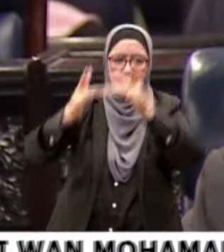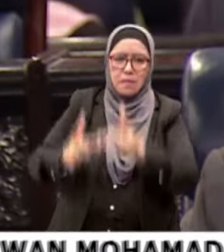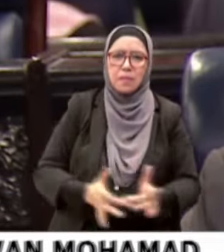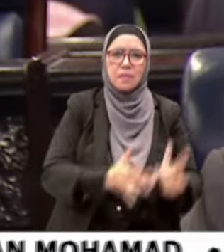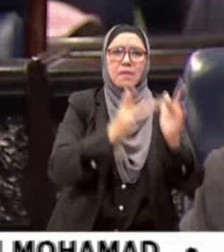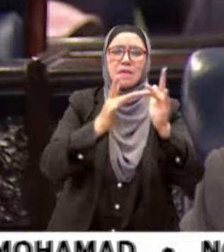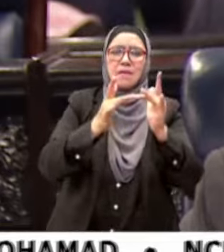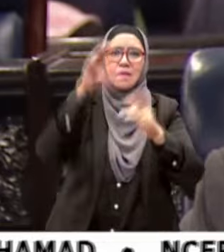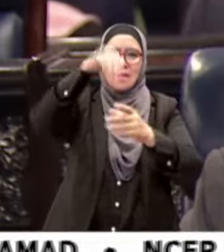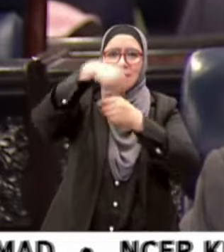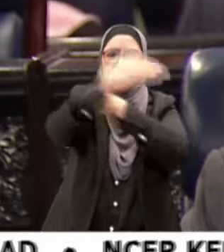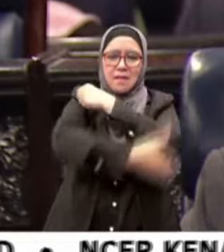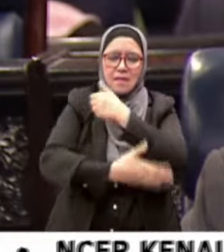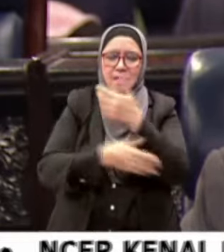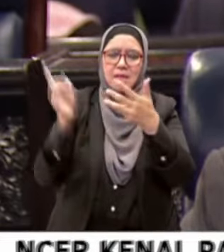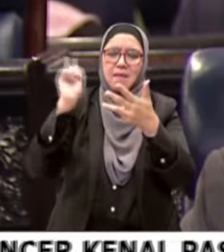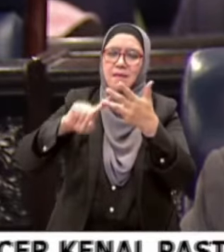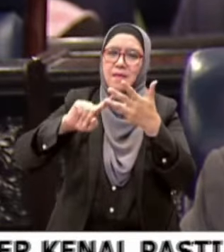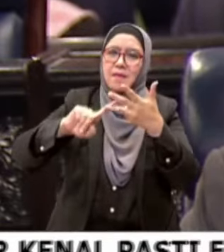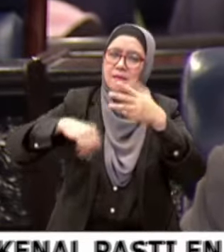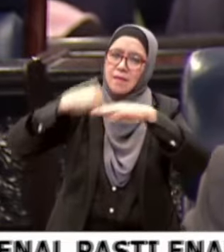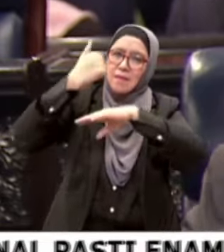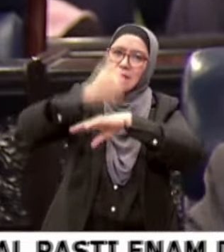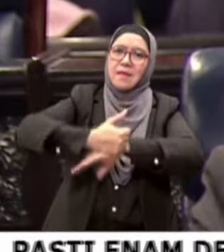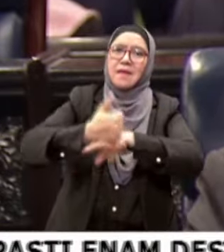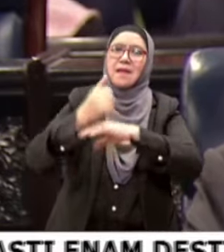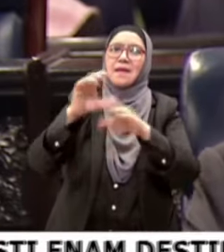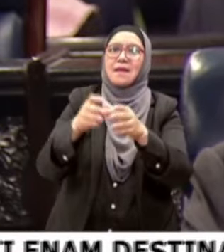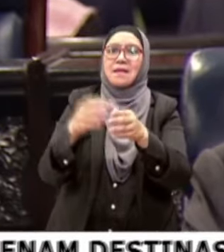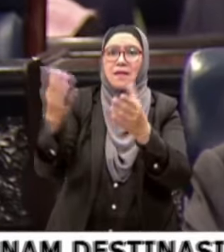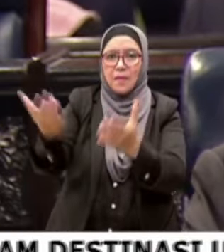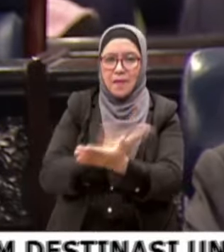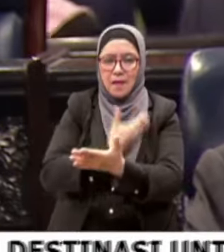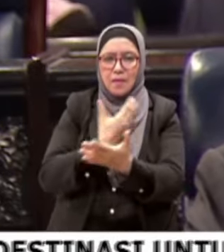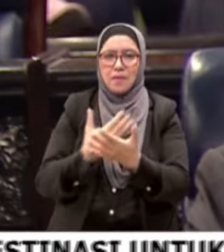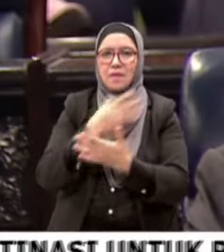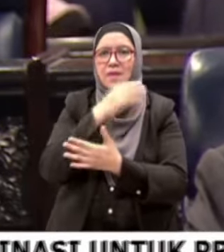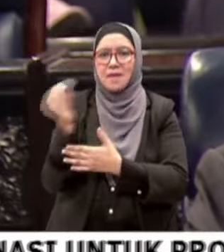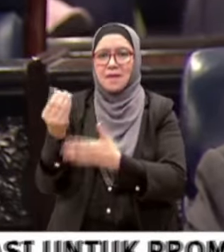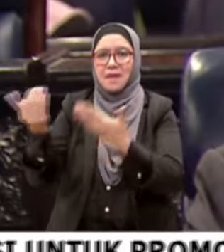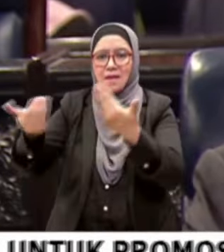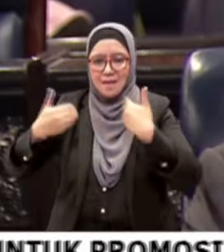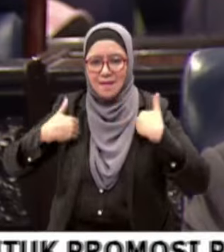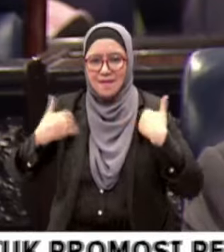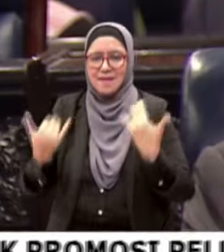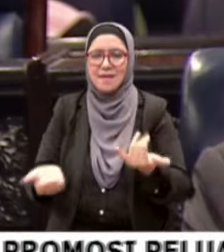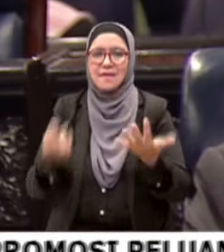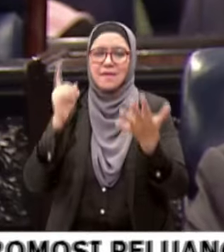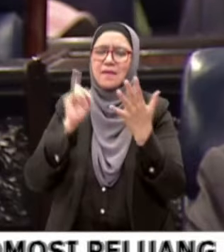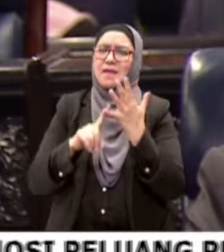membangunkan Cluster baru dan sedia ada setelah mempertingkatkan